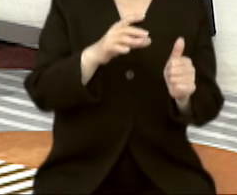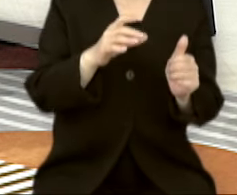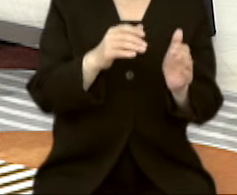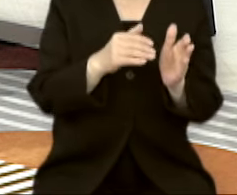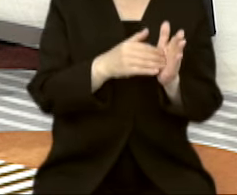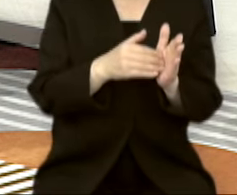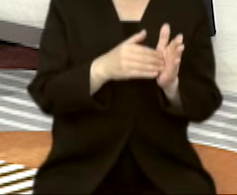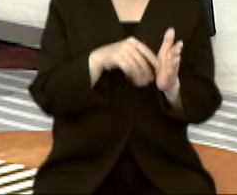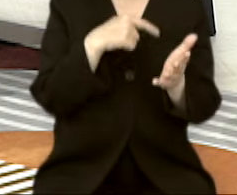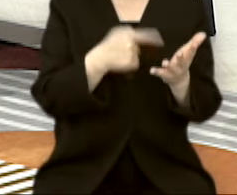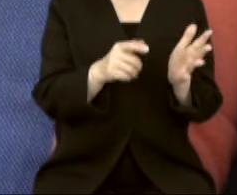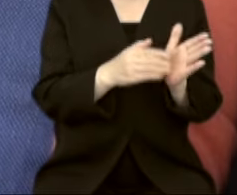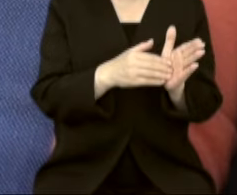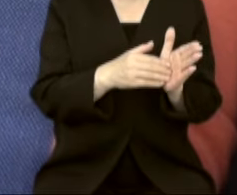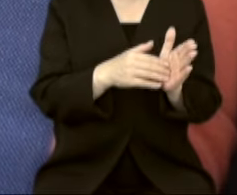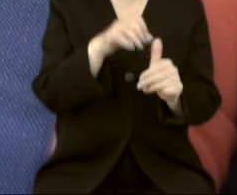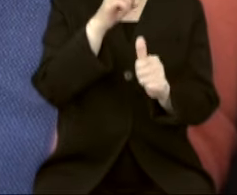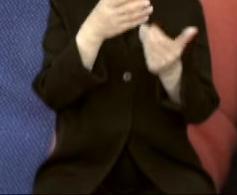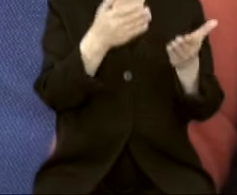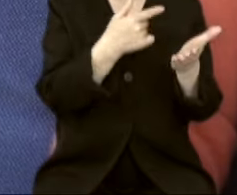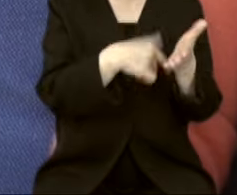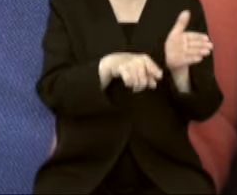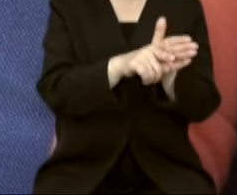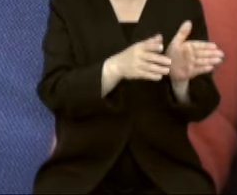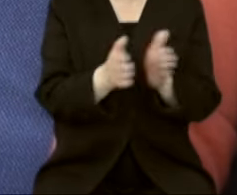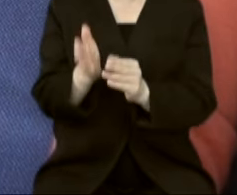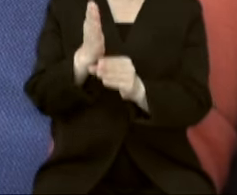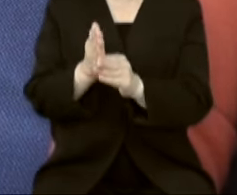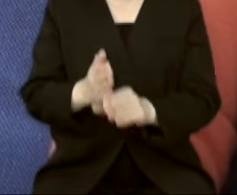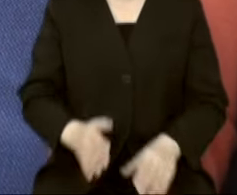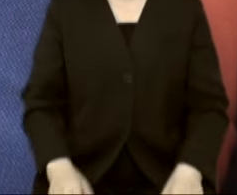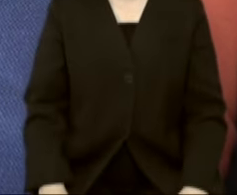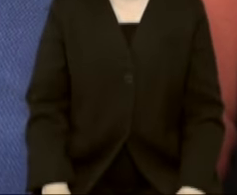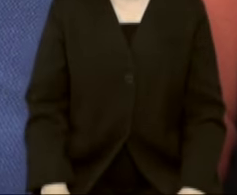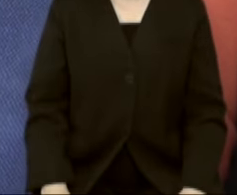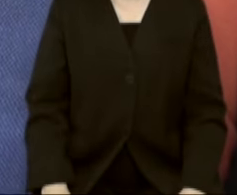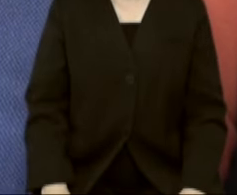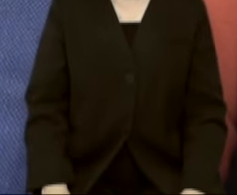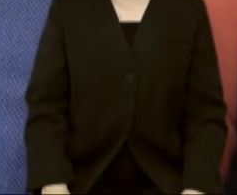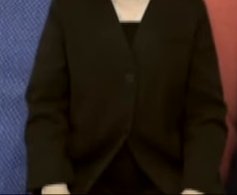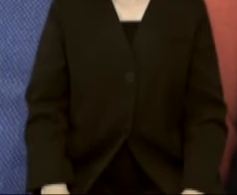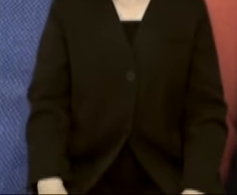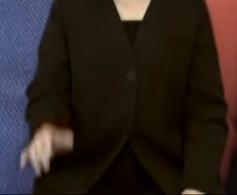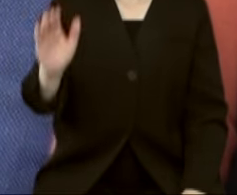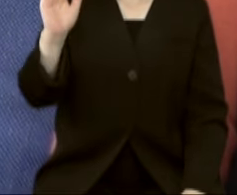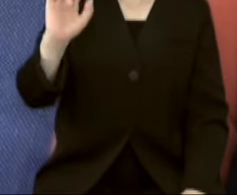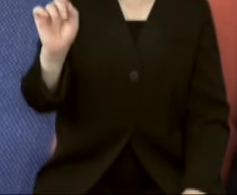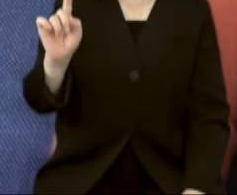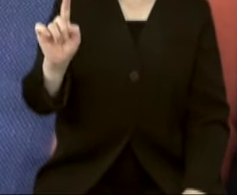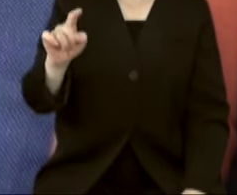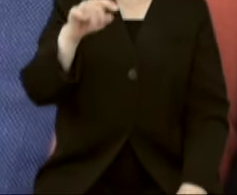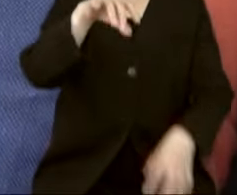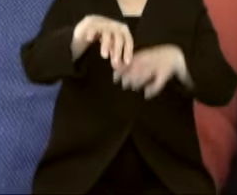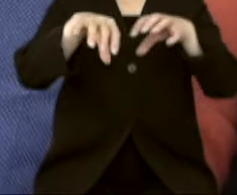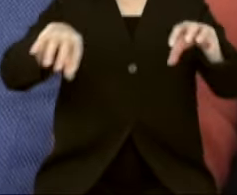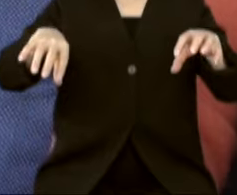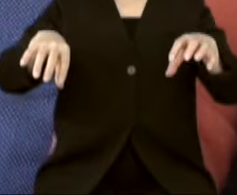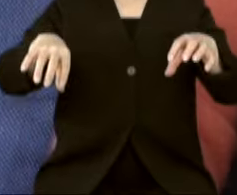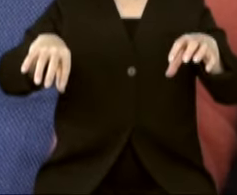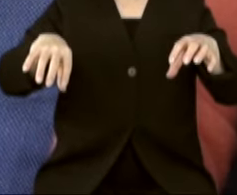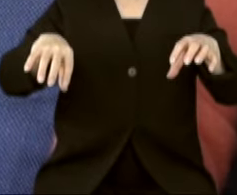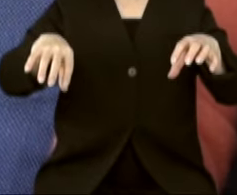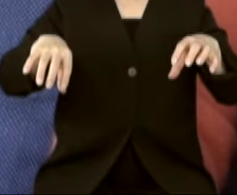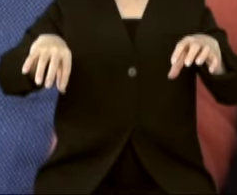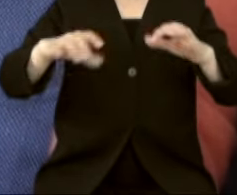세례문답을 모든 것은 가르치고 이제 세례주려고 제가 준비하고 있었어요. 네. 그 이야기가 그 동네